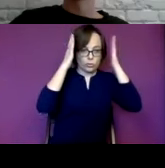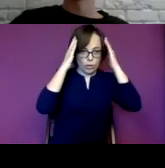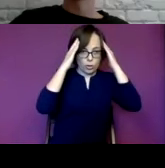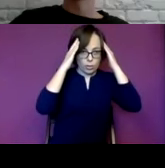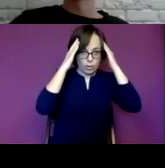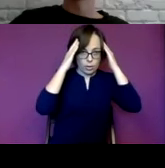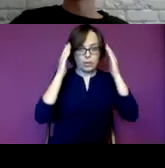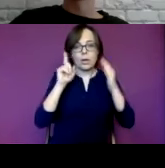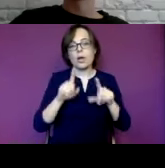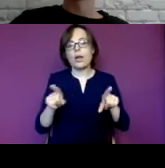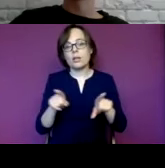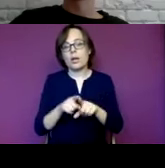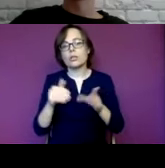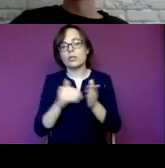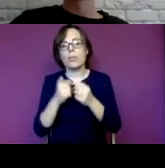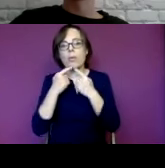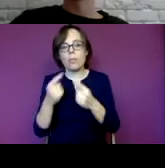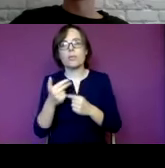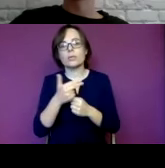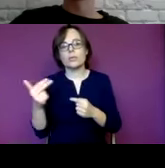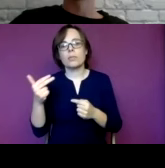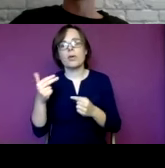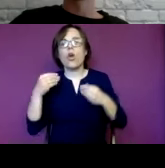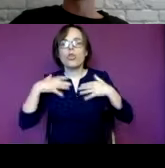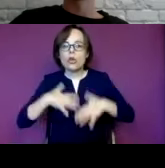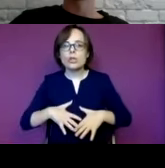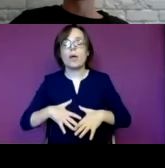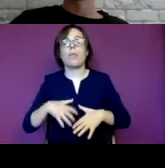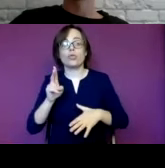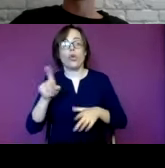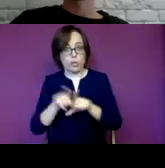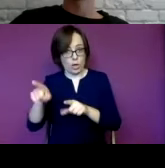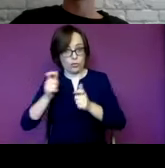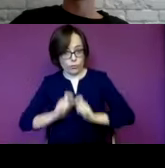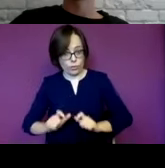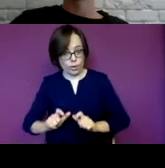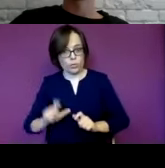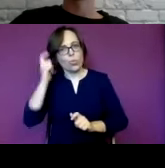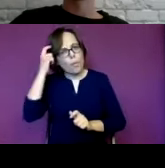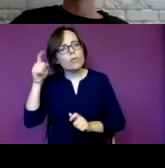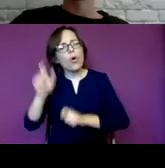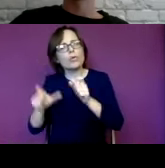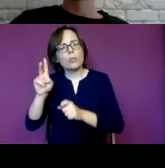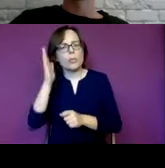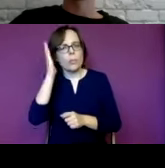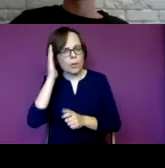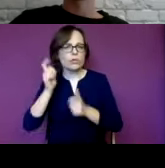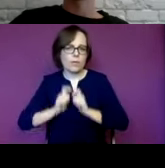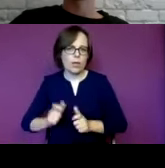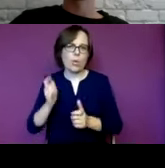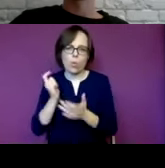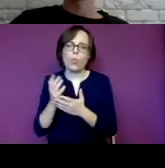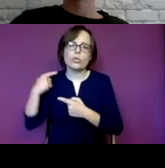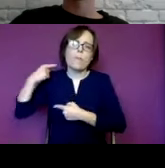ale również trzeba powiedzieć o tej tożsamości ludzi, którzy też mają tożsamość wiejską, głównie tych mieszkańcach wsi, którzy mieszkają, no, już, prawda, od wielu